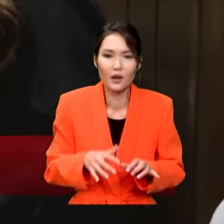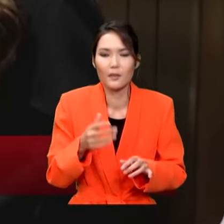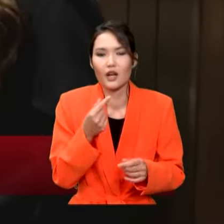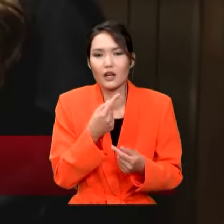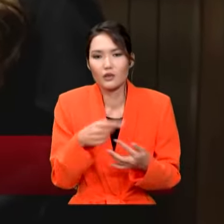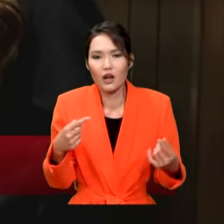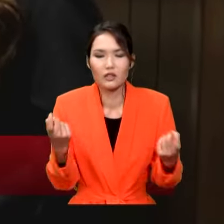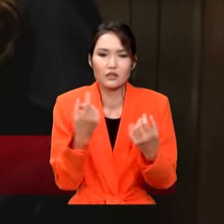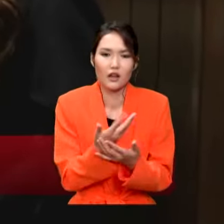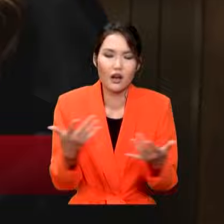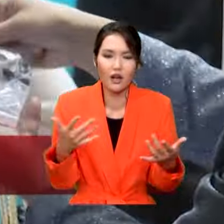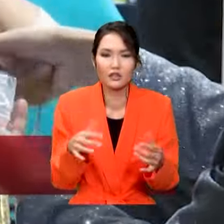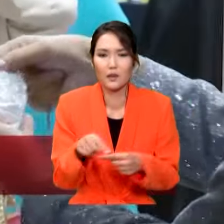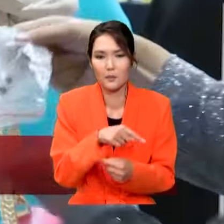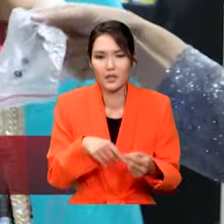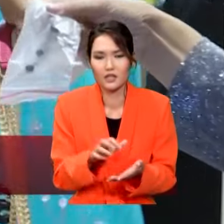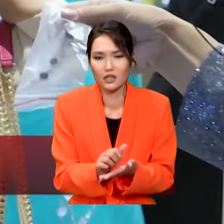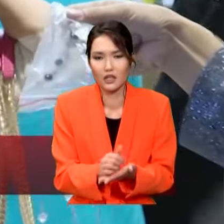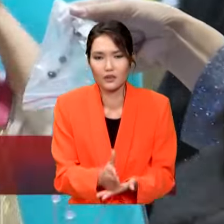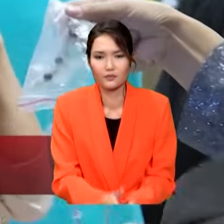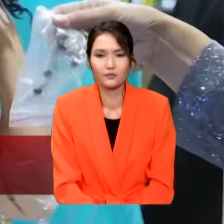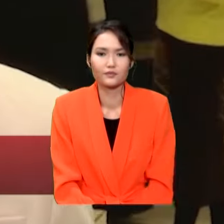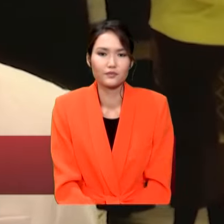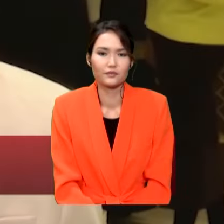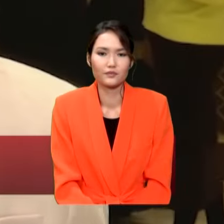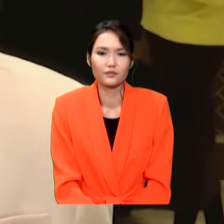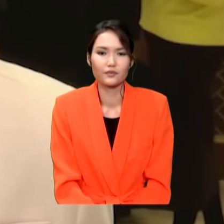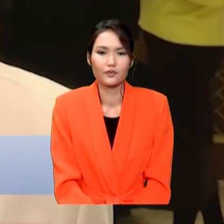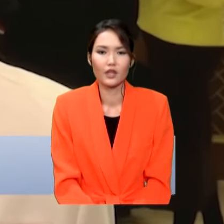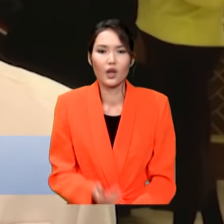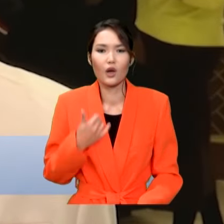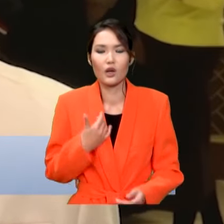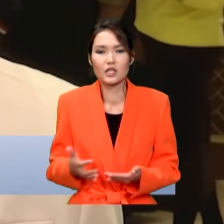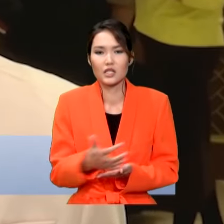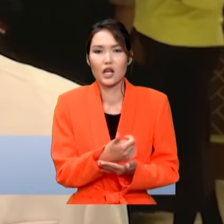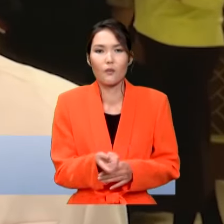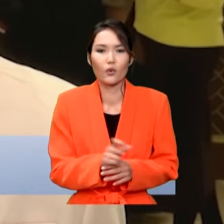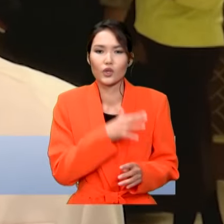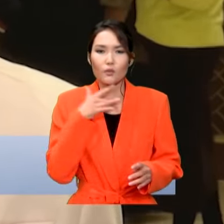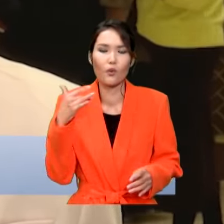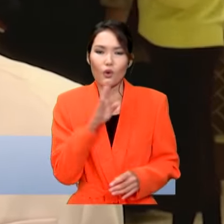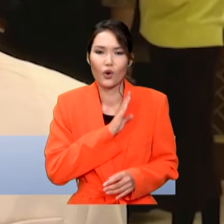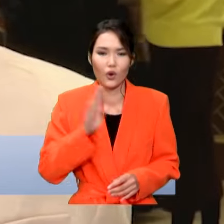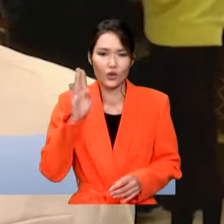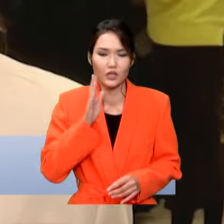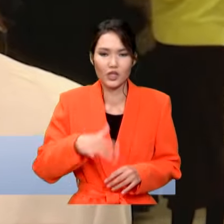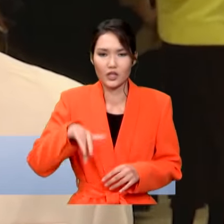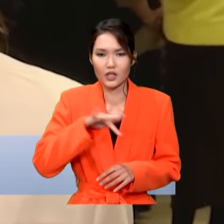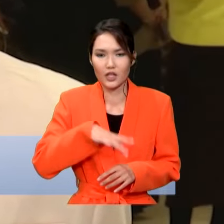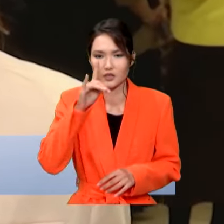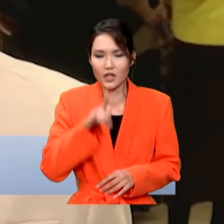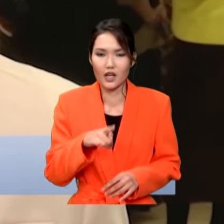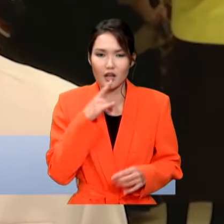текстильный бизнес, а также творческое сообщество. Здесь собралось очень много женщин со всего Казахстана. Вот мы представили здесь